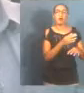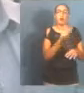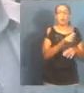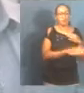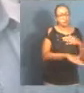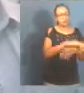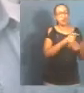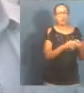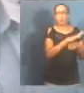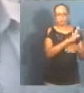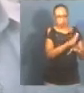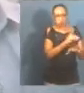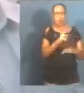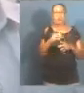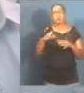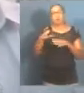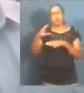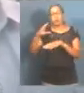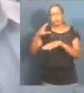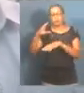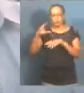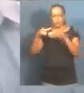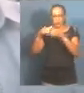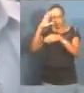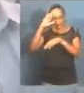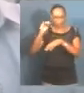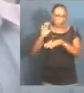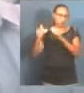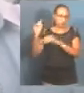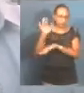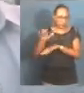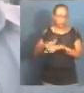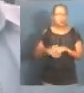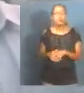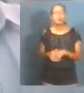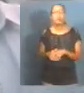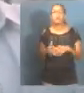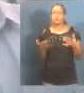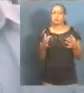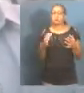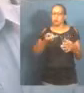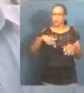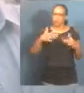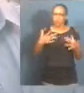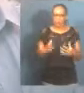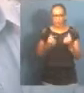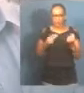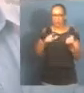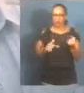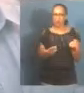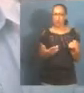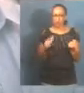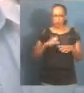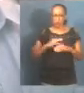soutenons l'idée qu'il faut que nous ayons plus de compétences en éducation, mais dans la formation, nous l'avons déjà. Ce qu'il faut, il faut